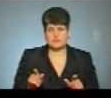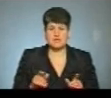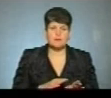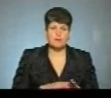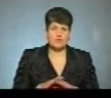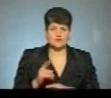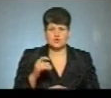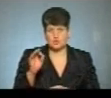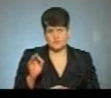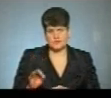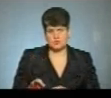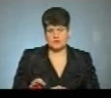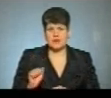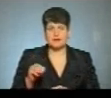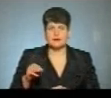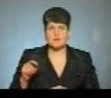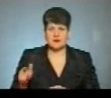повністю 100% АТБ